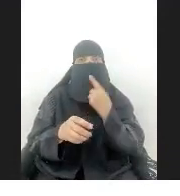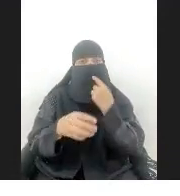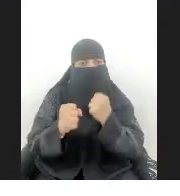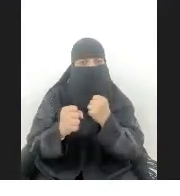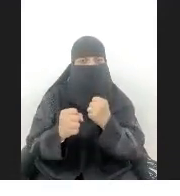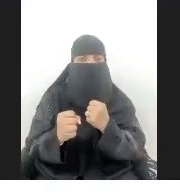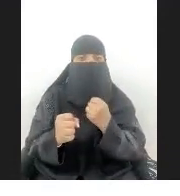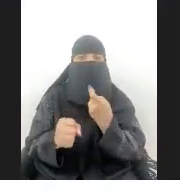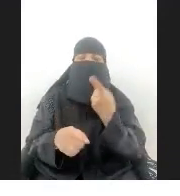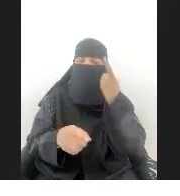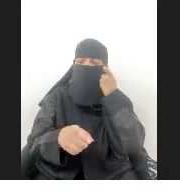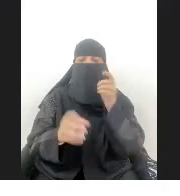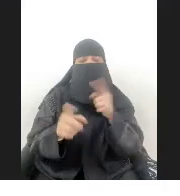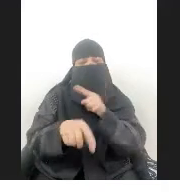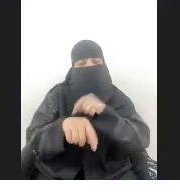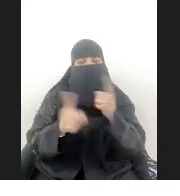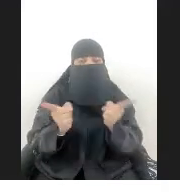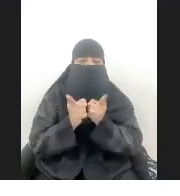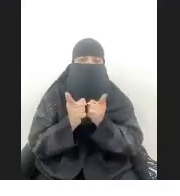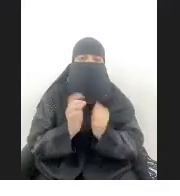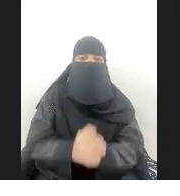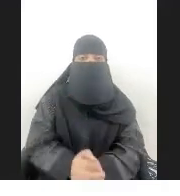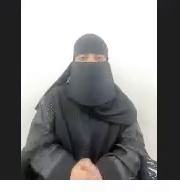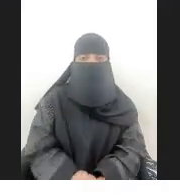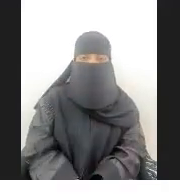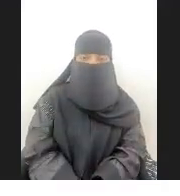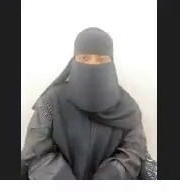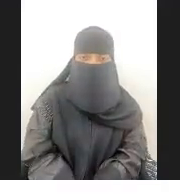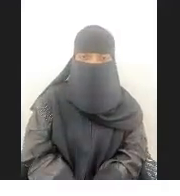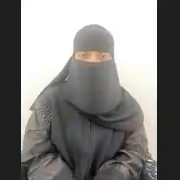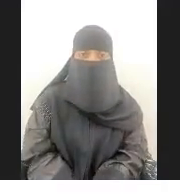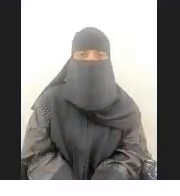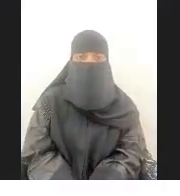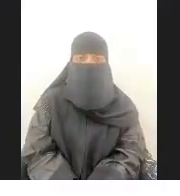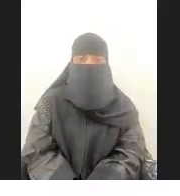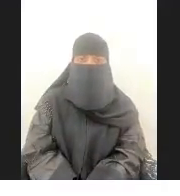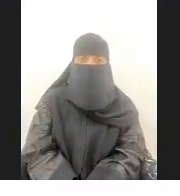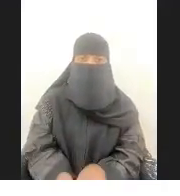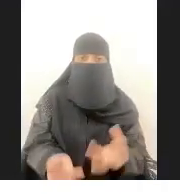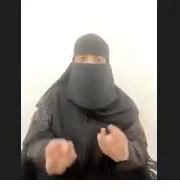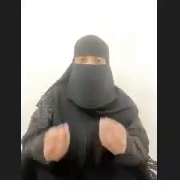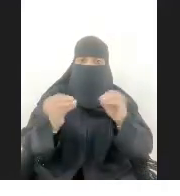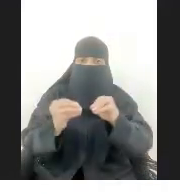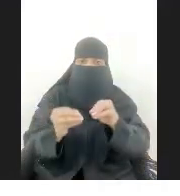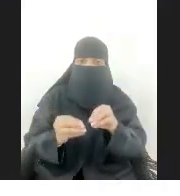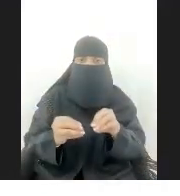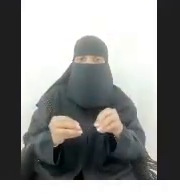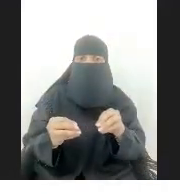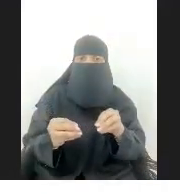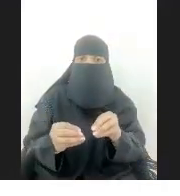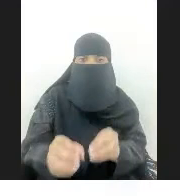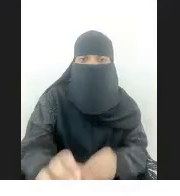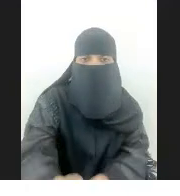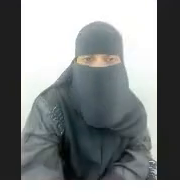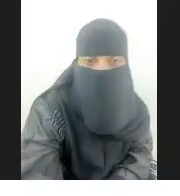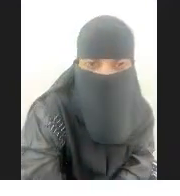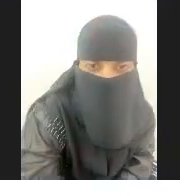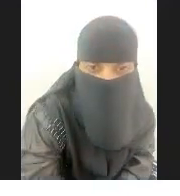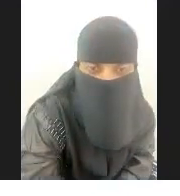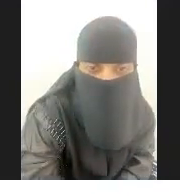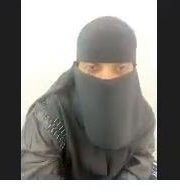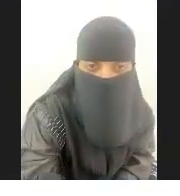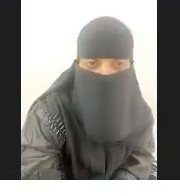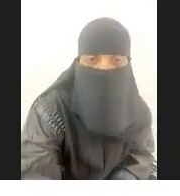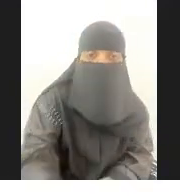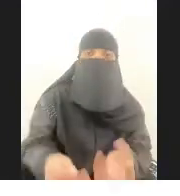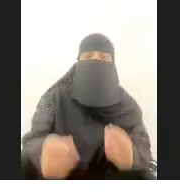من الاحتفاظ الكلي بالنسبة للتعلم عند المتعلم. ليه؟ لأنه مثل ما حنشوف مع بعض بإذن الله أنه